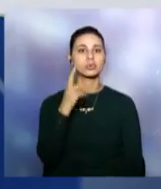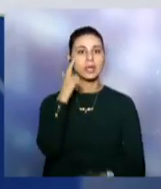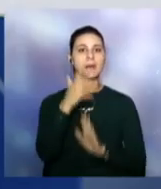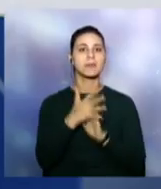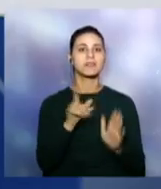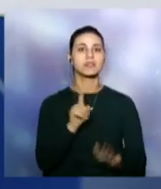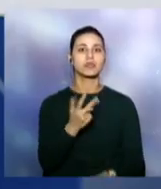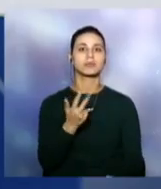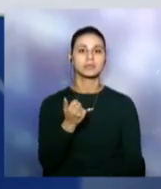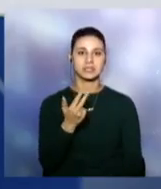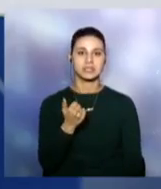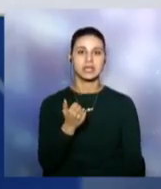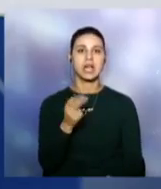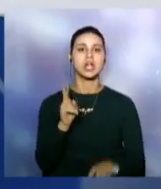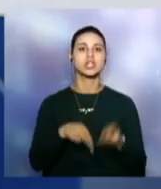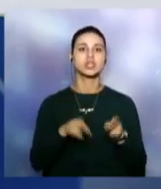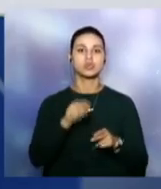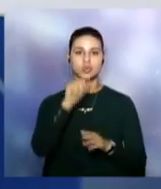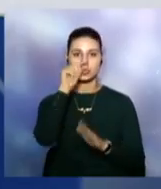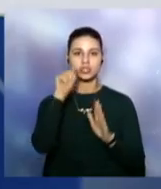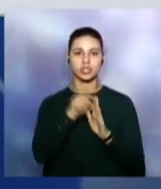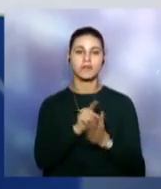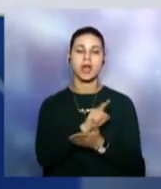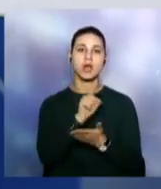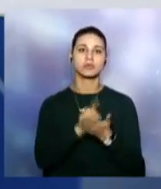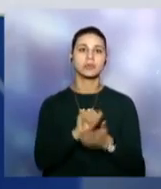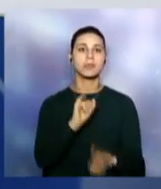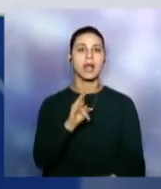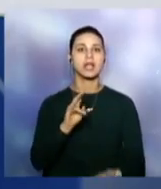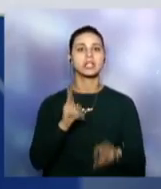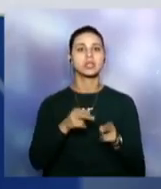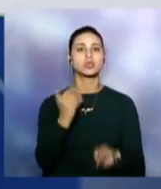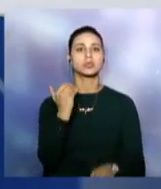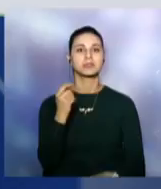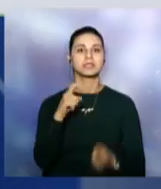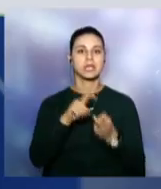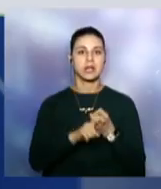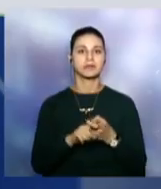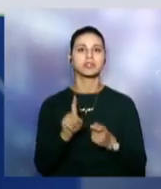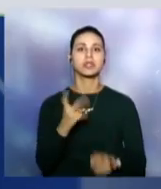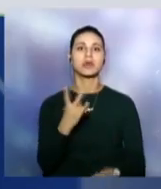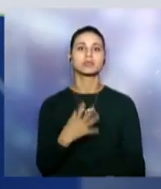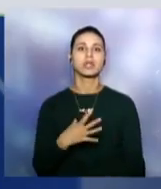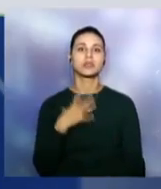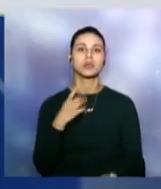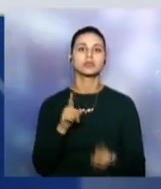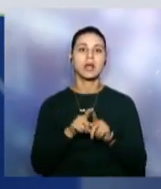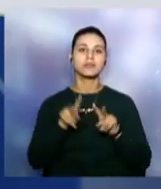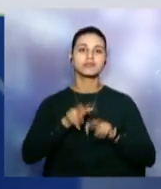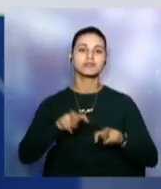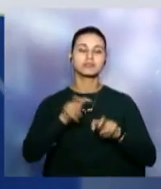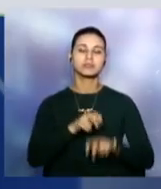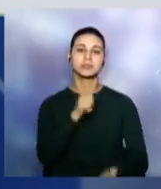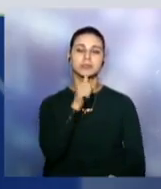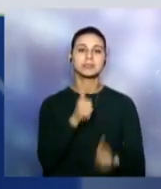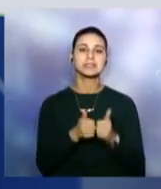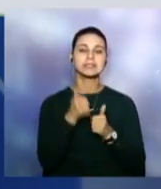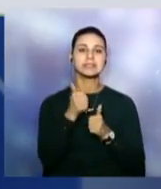რომ დიახ, ქირურგიული ჩარევა საჭირო, ან პრობლემა ქირურგიულია? რა საფეხურები უნდა გავიაროთ დიაგნოსტიკის თვალსაზრისით? ანუ